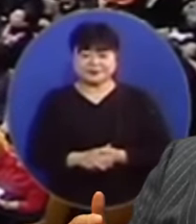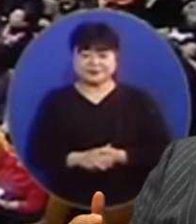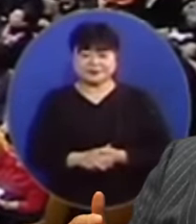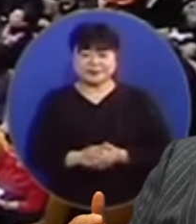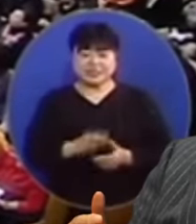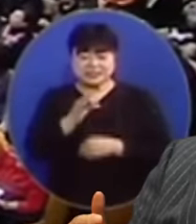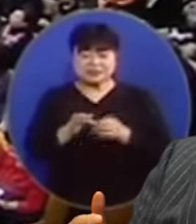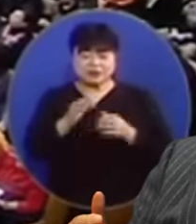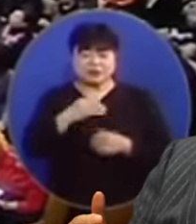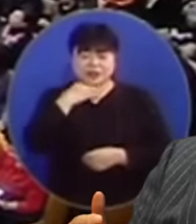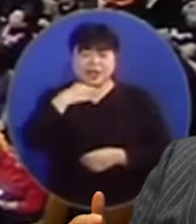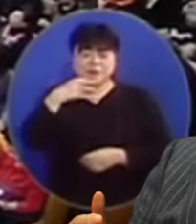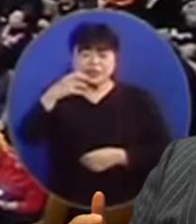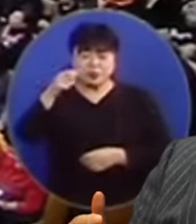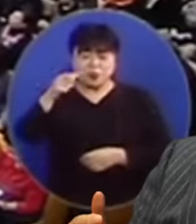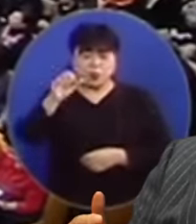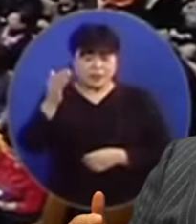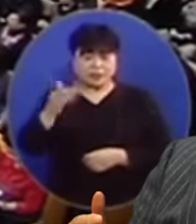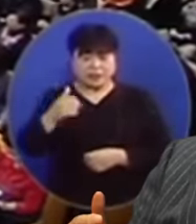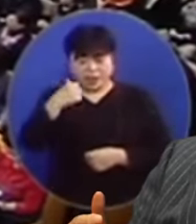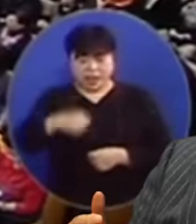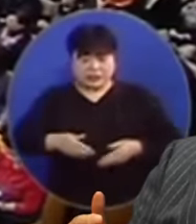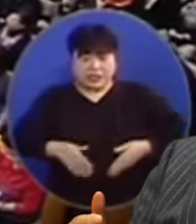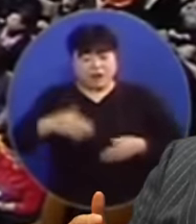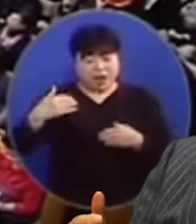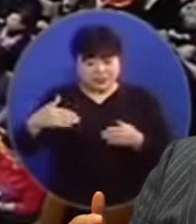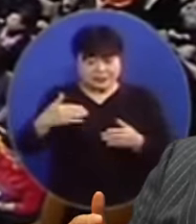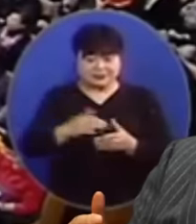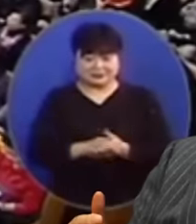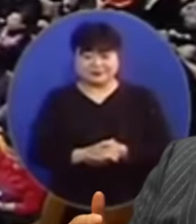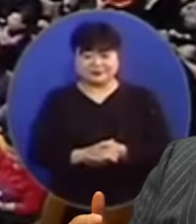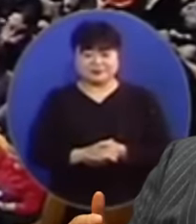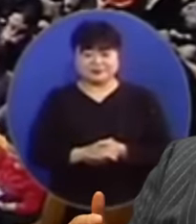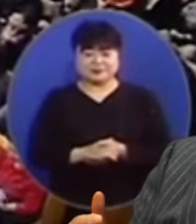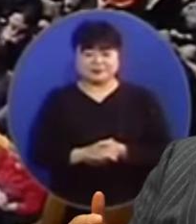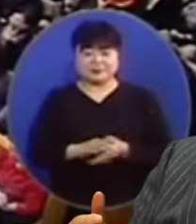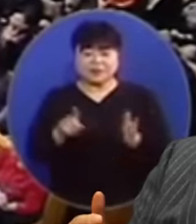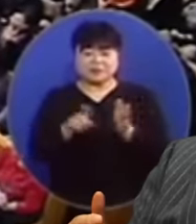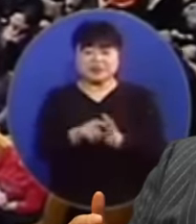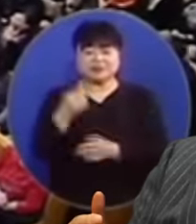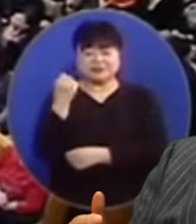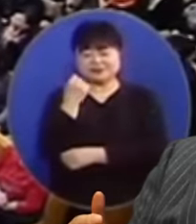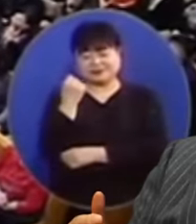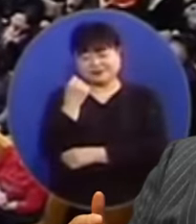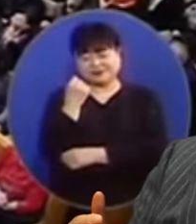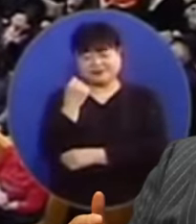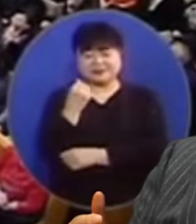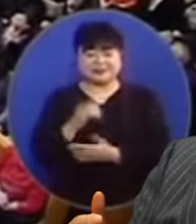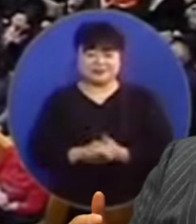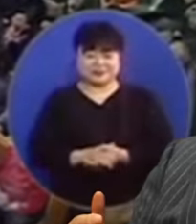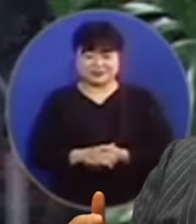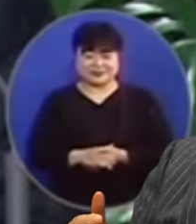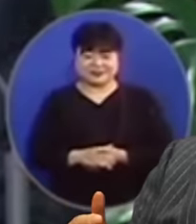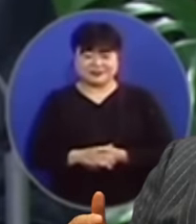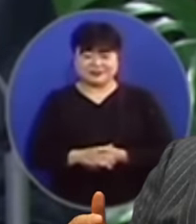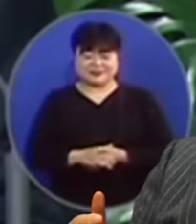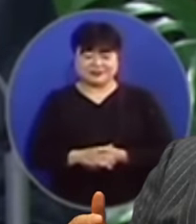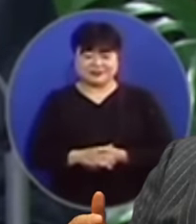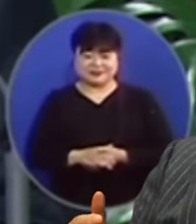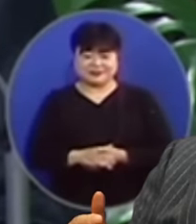10년 동안 85세가 될 때까지 실제로 아들이 태어나지 않자 믿음이 흔들리기 시작한 것입니다.